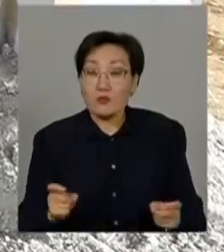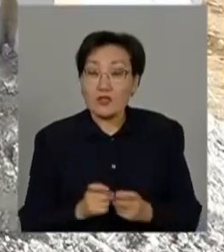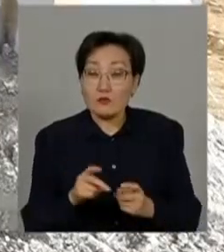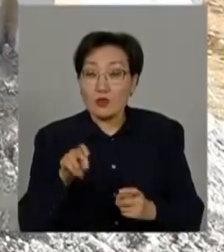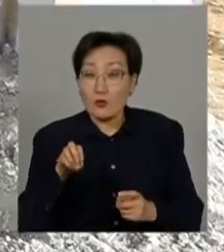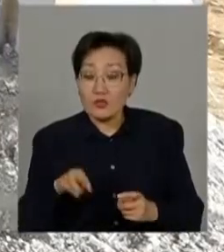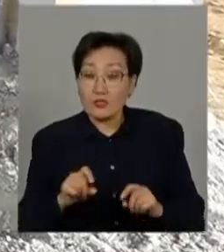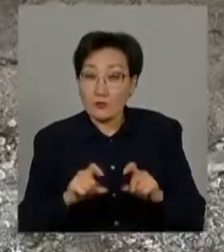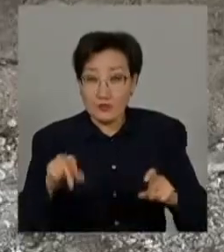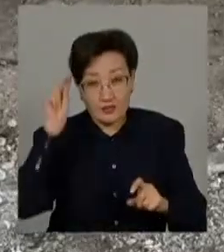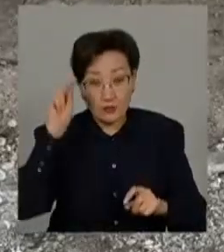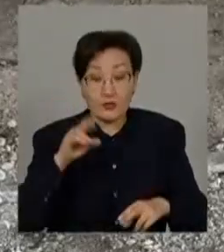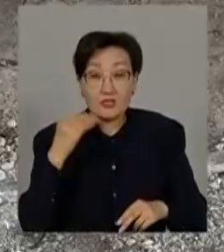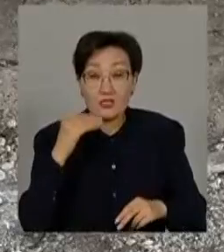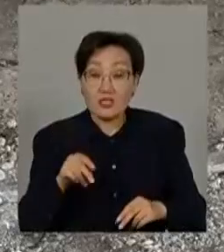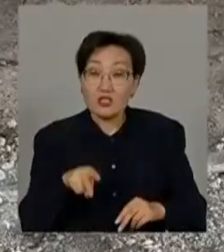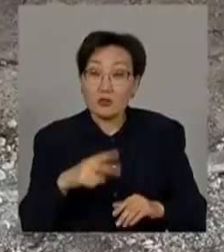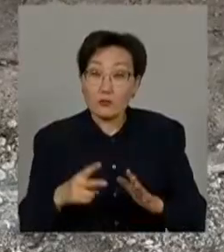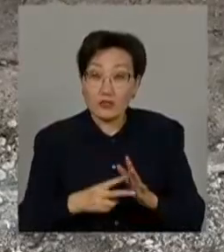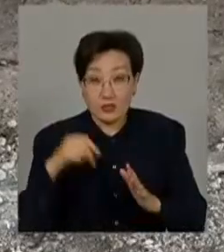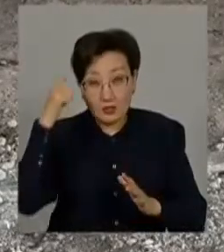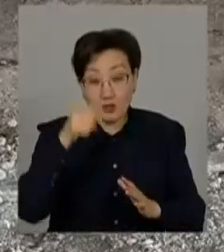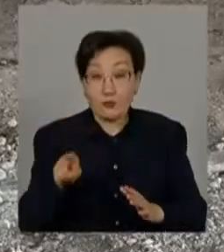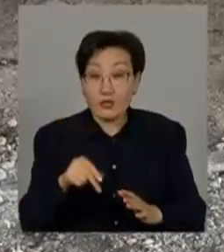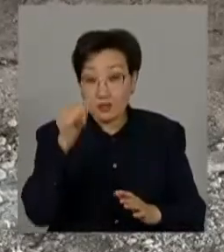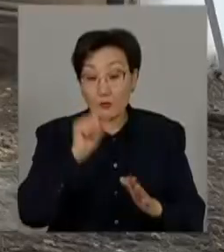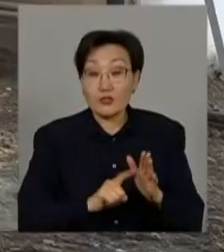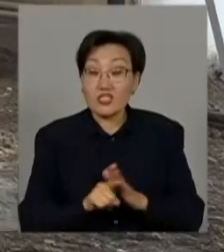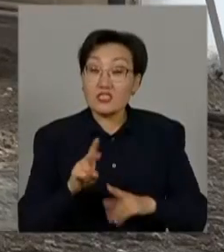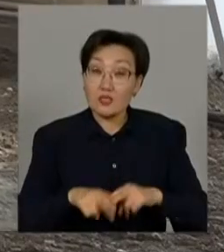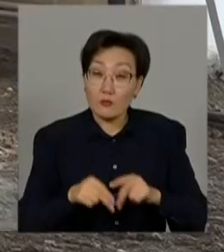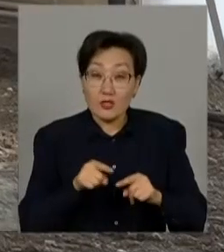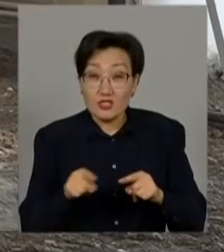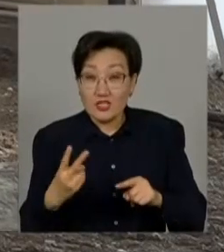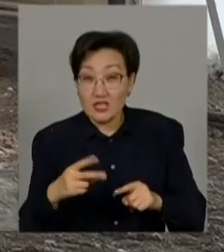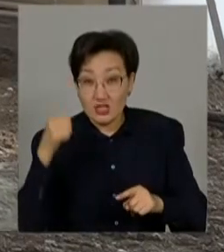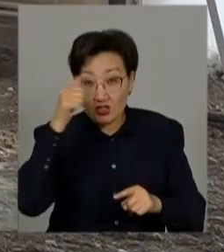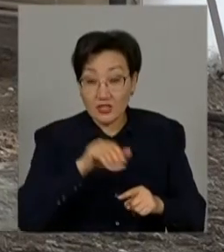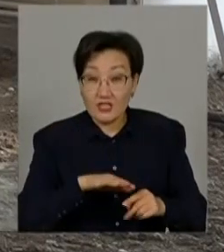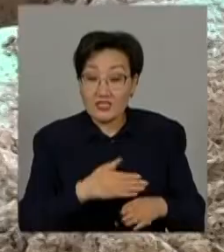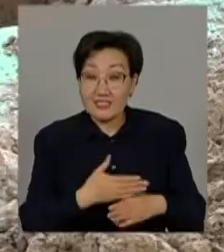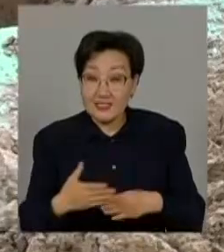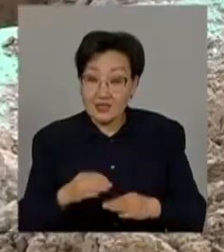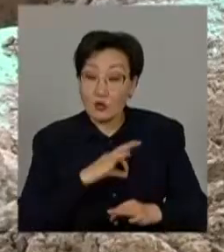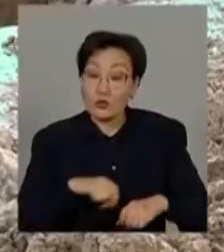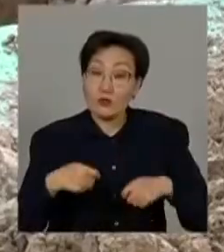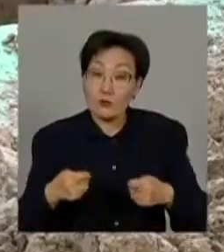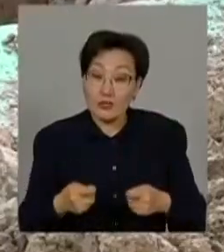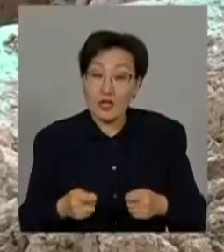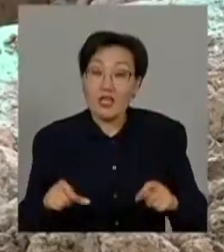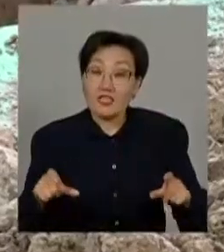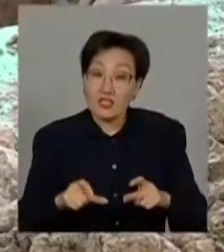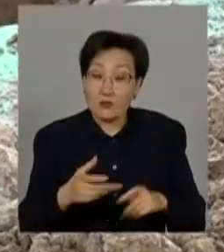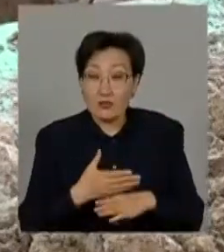Дәулеттегі мектептің сапасы. 2017 жылдың 1990-ында басталған құрылыс араға 2 жыл салып қолданысқа беріледі. Алғашында